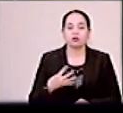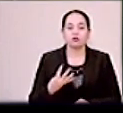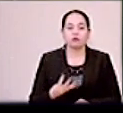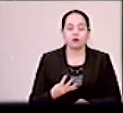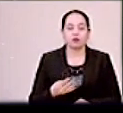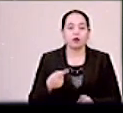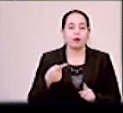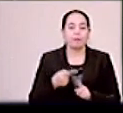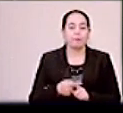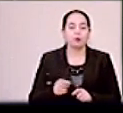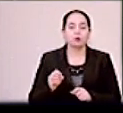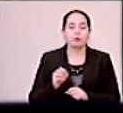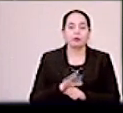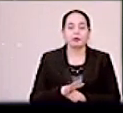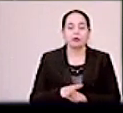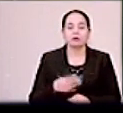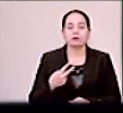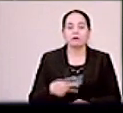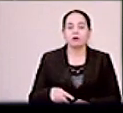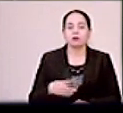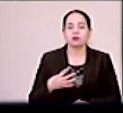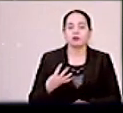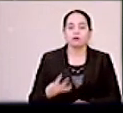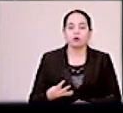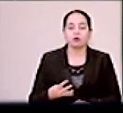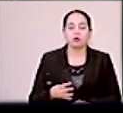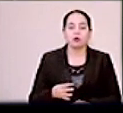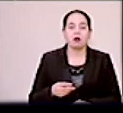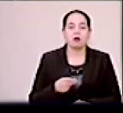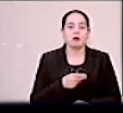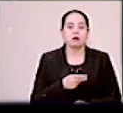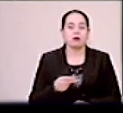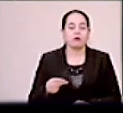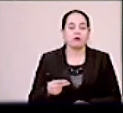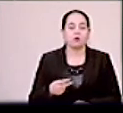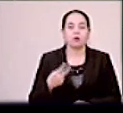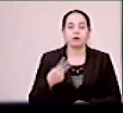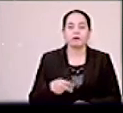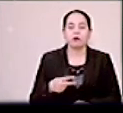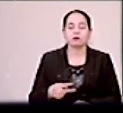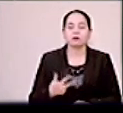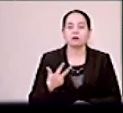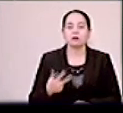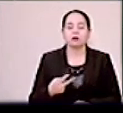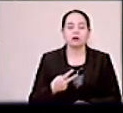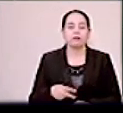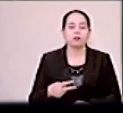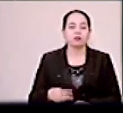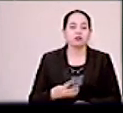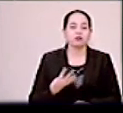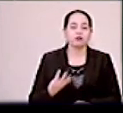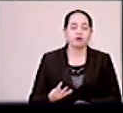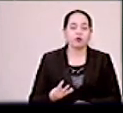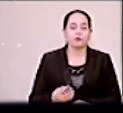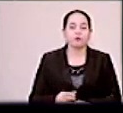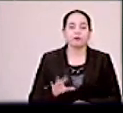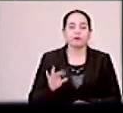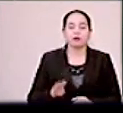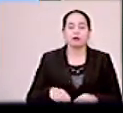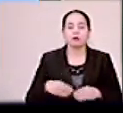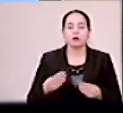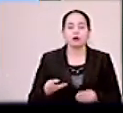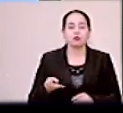24 плюс 15 24 равно 23 24. И